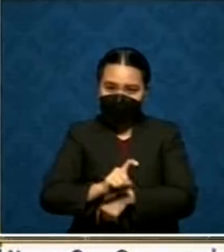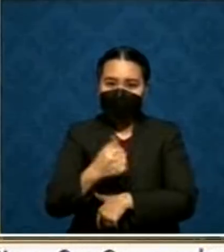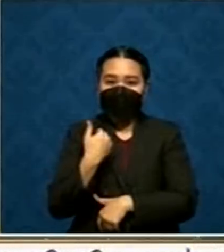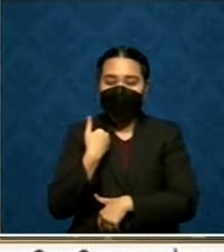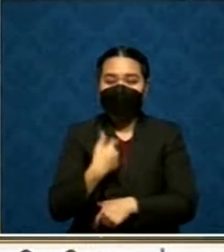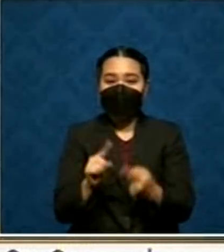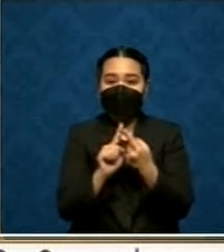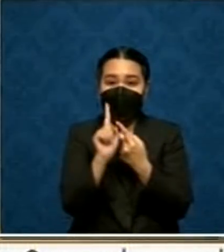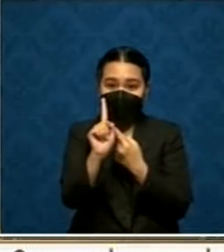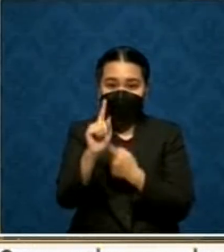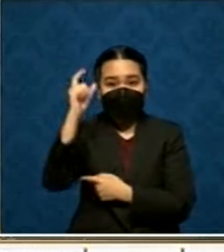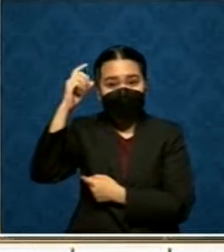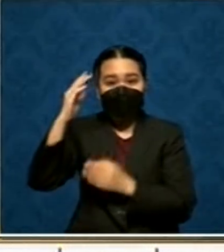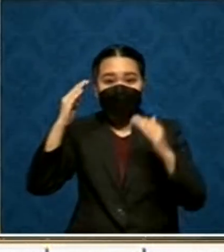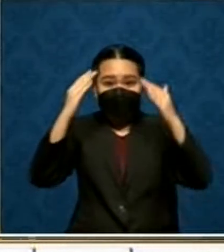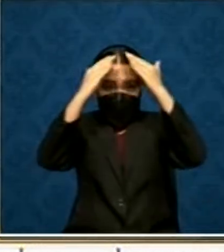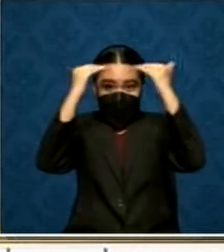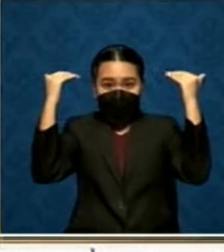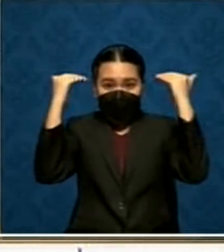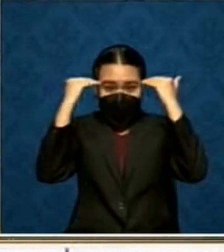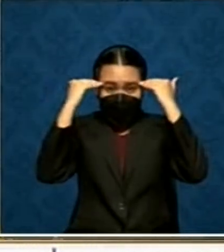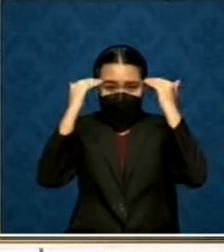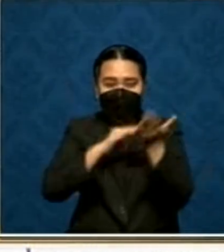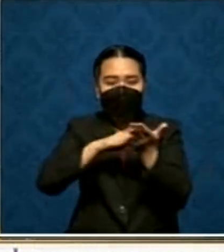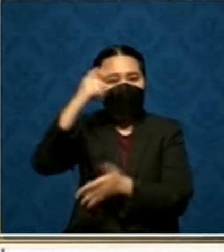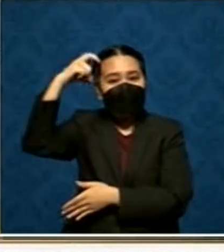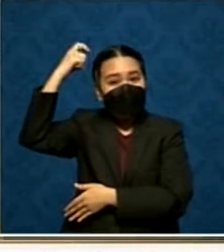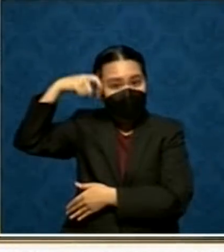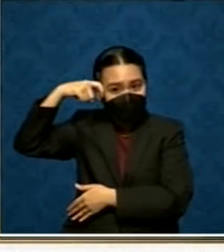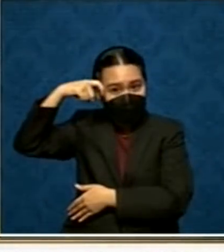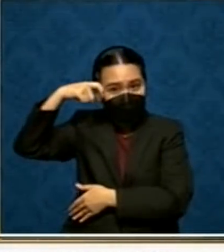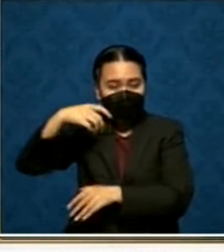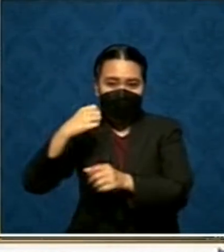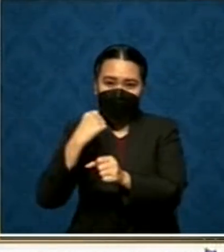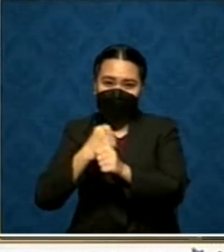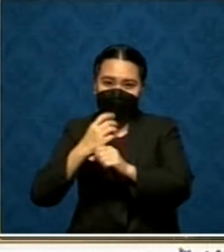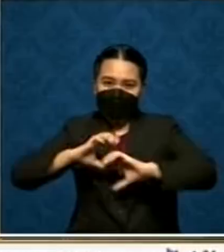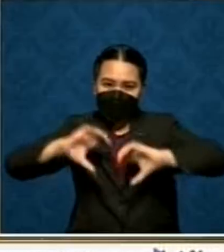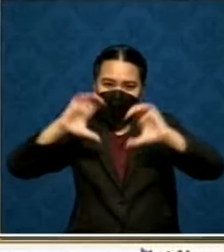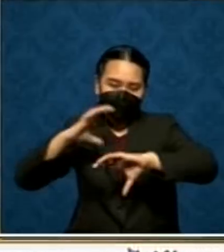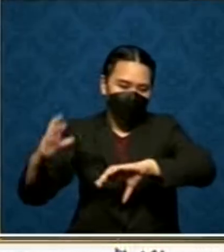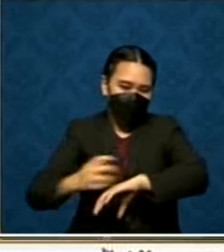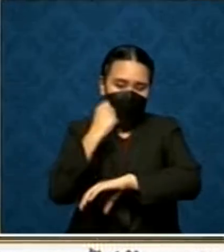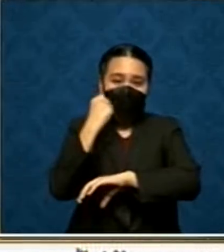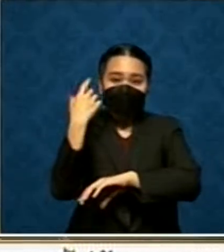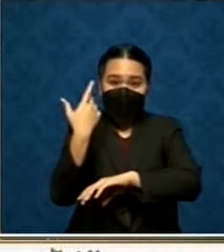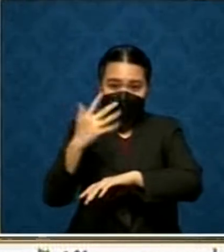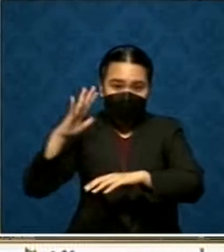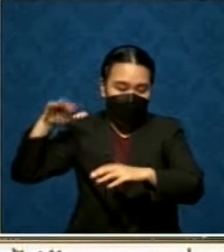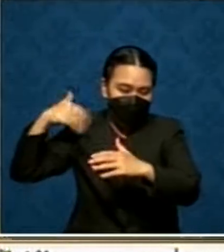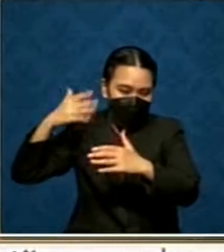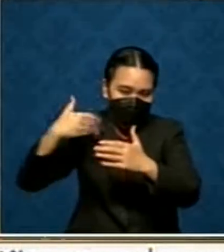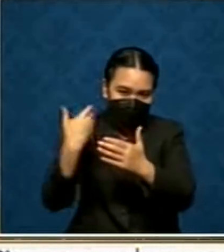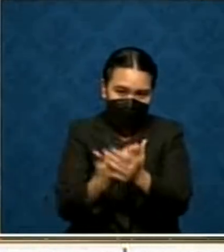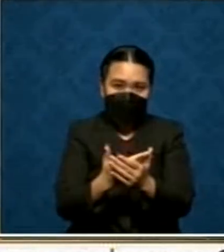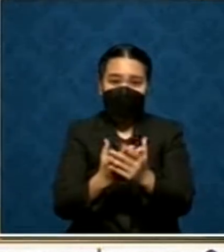งหังจากปเทศเมีนมาได้ทำการรัภาารเปตนมาก็เป็ที่ทากดีว่าประชาคมโลก